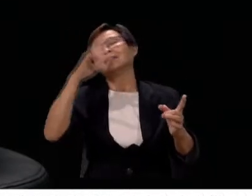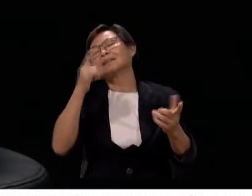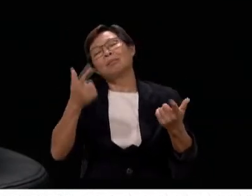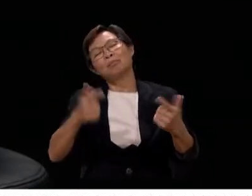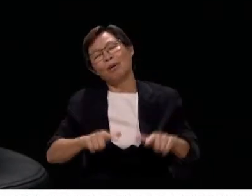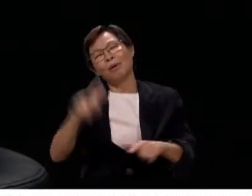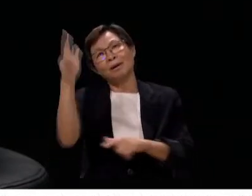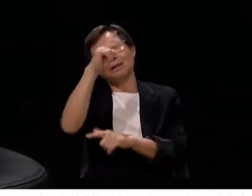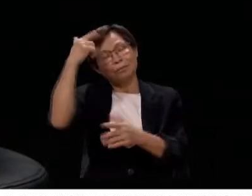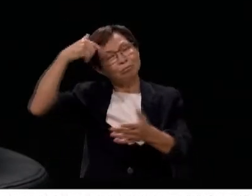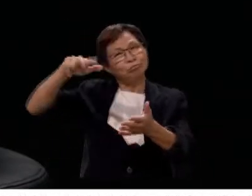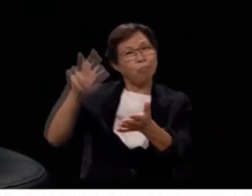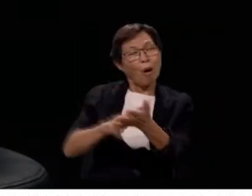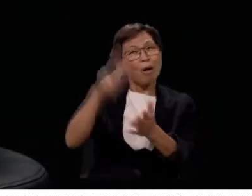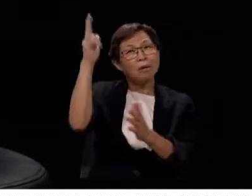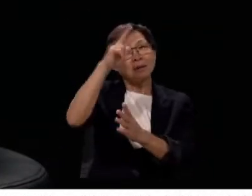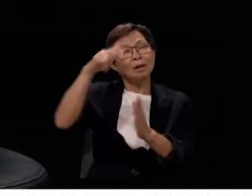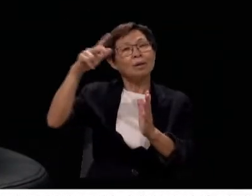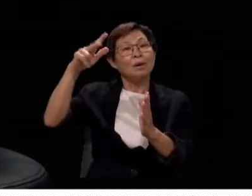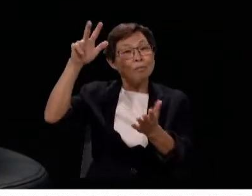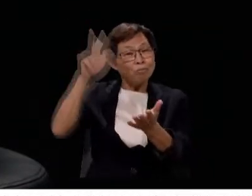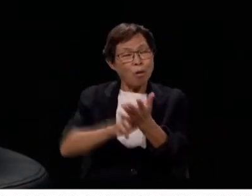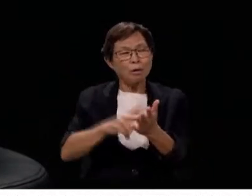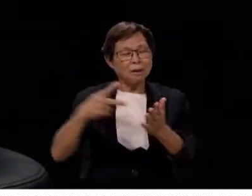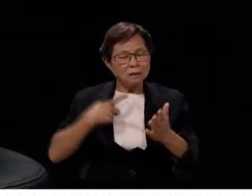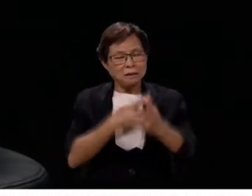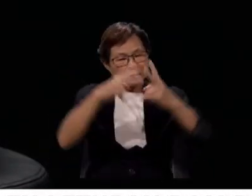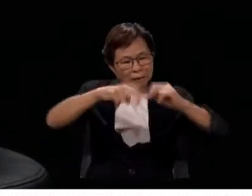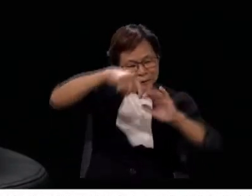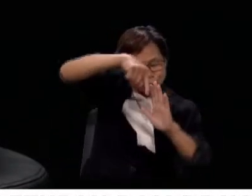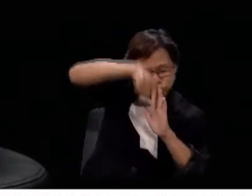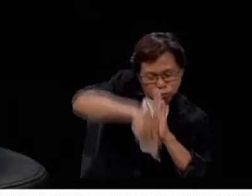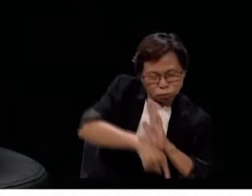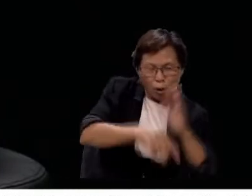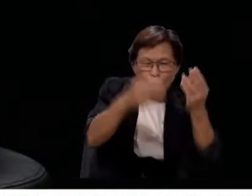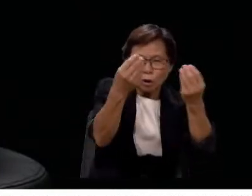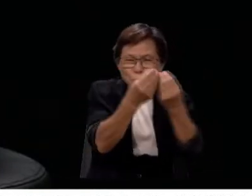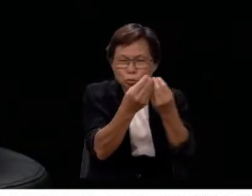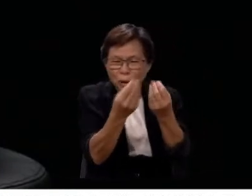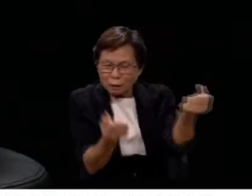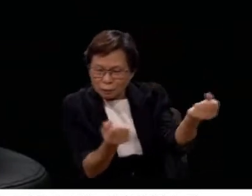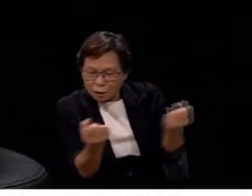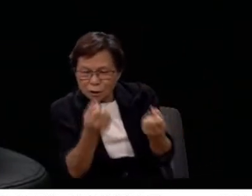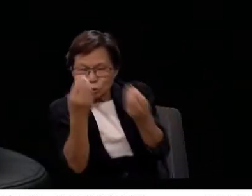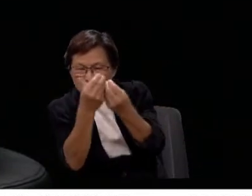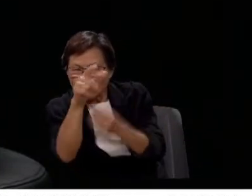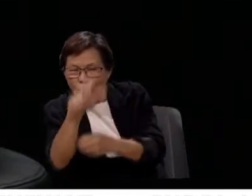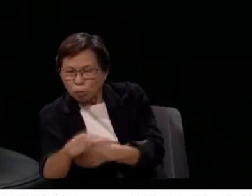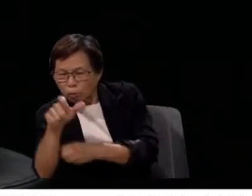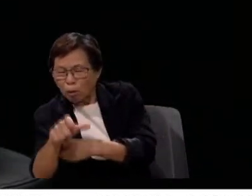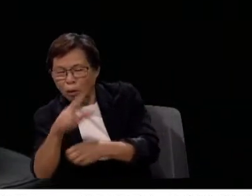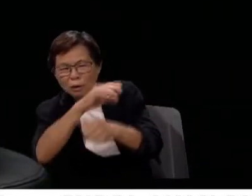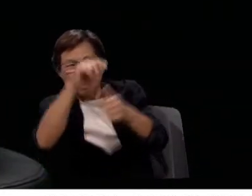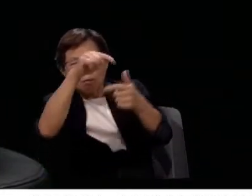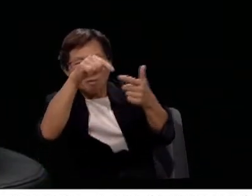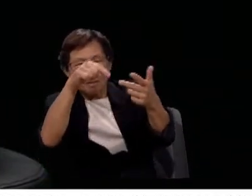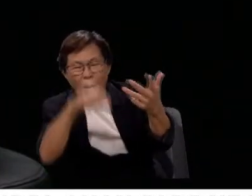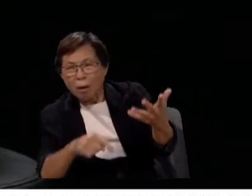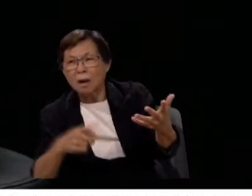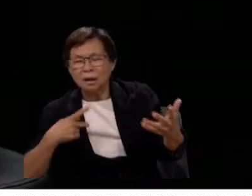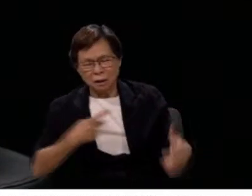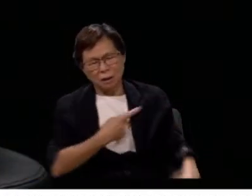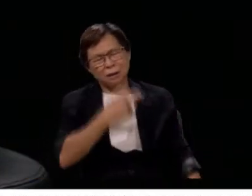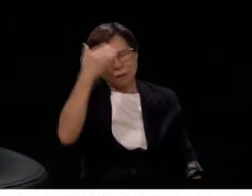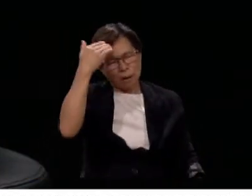kerjaan bila kita membuat keputusan kita membuat kajian yang agama dalam hal jumlah trafik dan sebagainya kita sendiri tahu kalau drtv itu